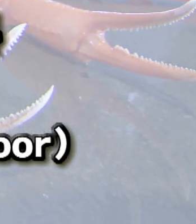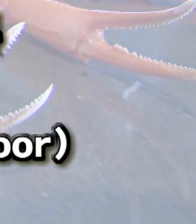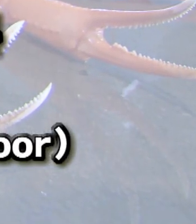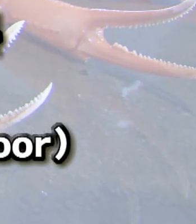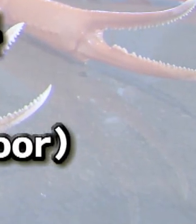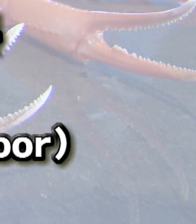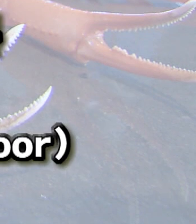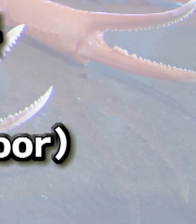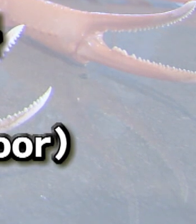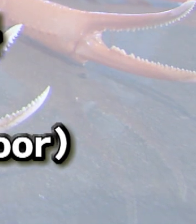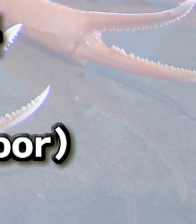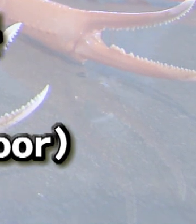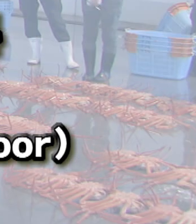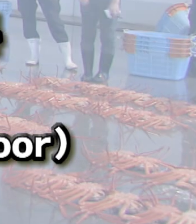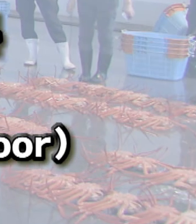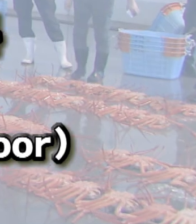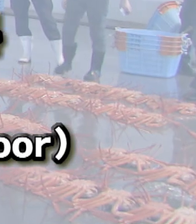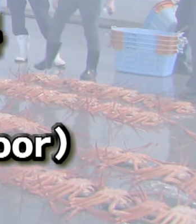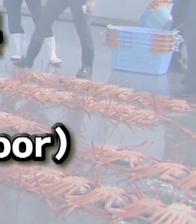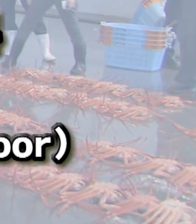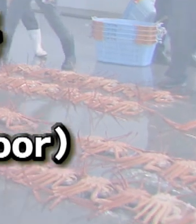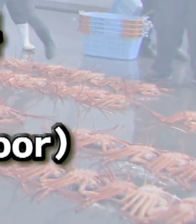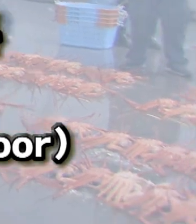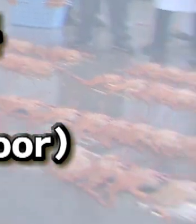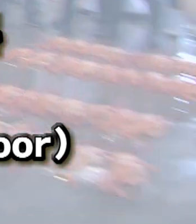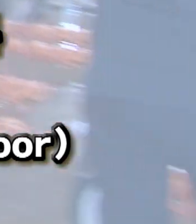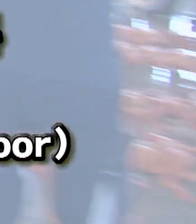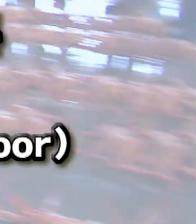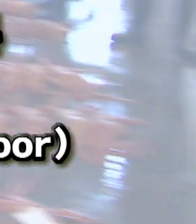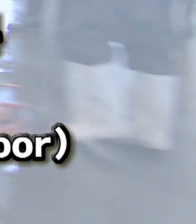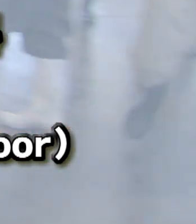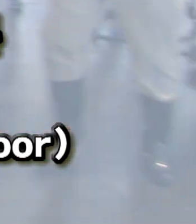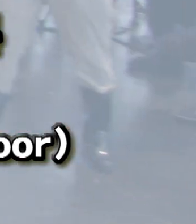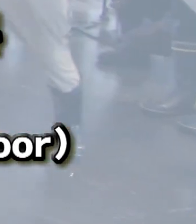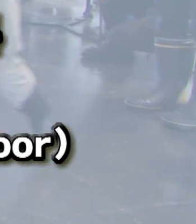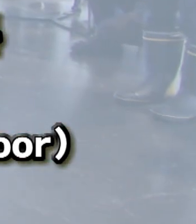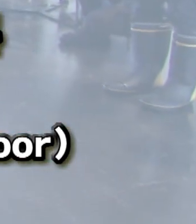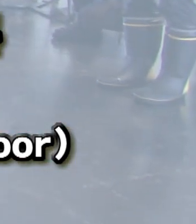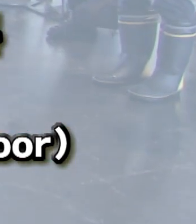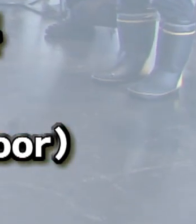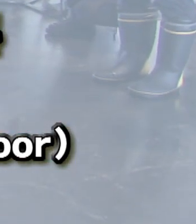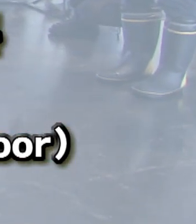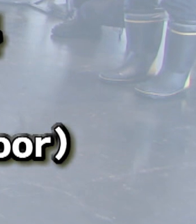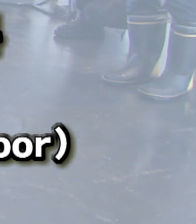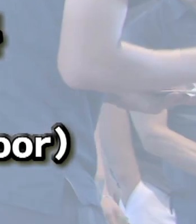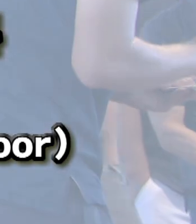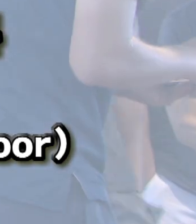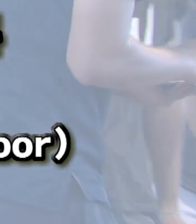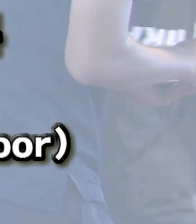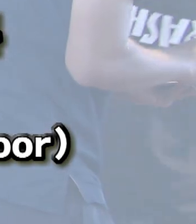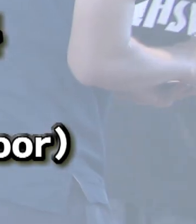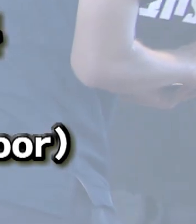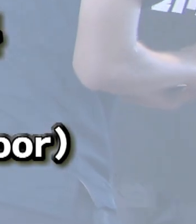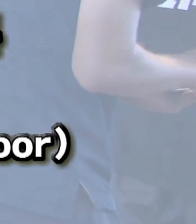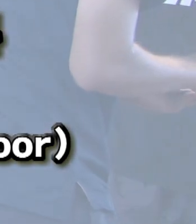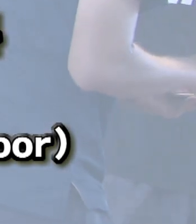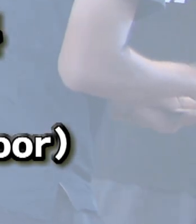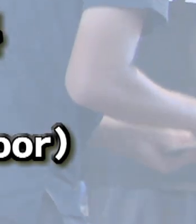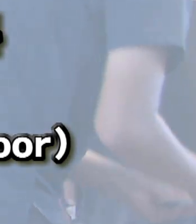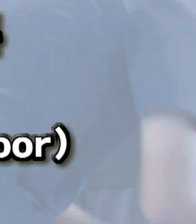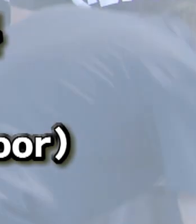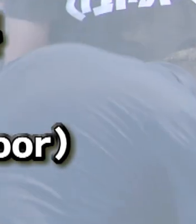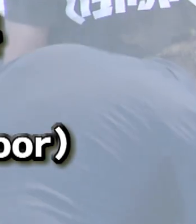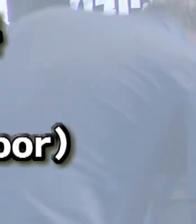結婚を希望する独身の方を対象に、県では富山マリッジサポートセンターの会員を募集しています